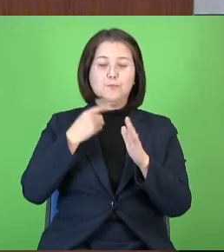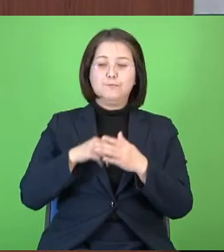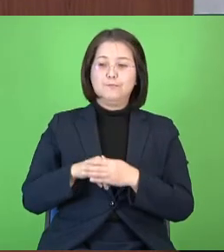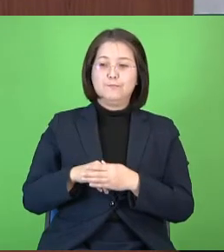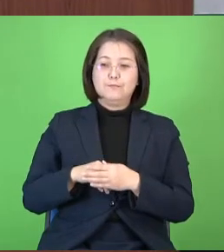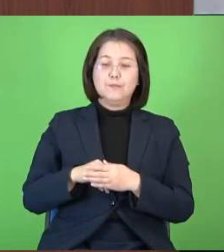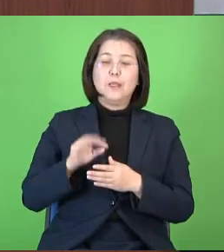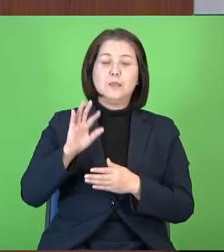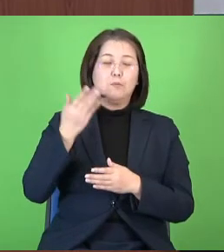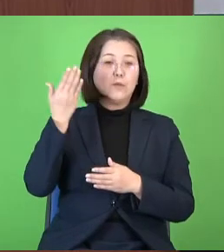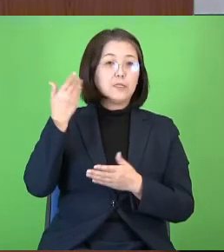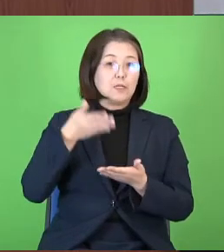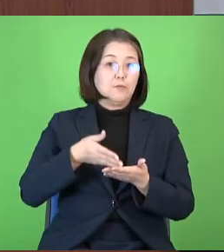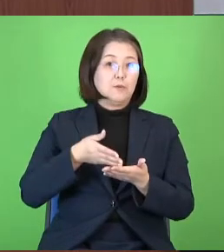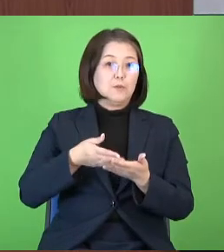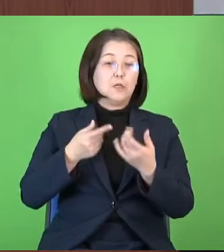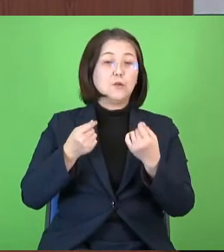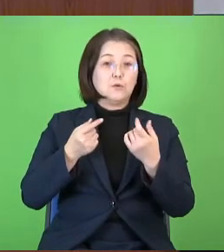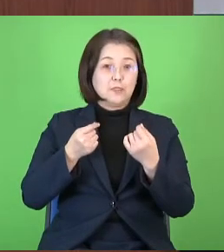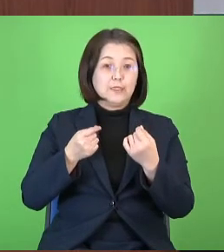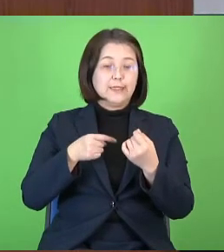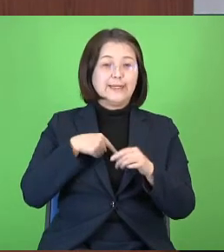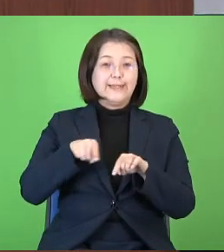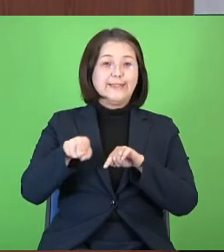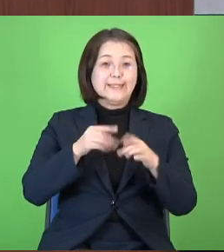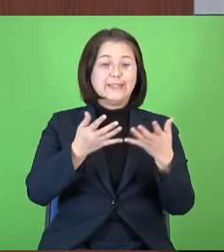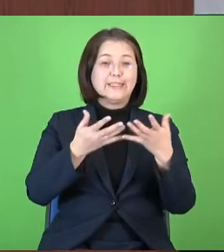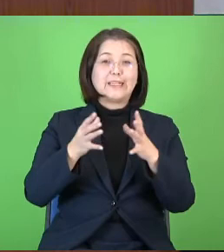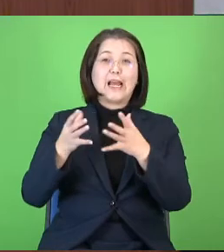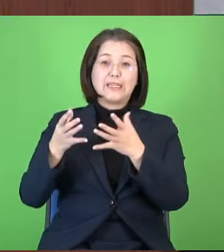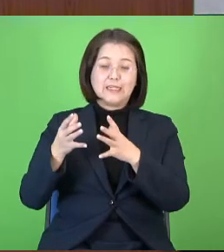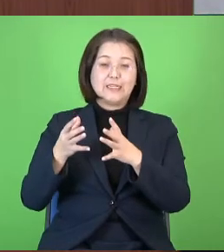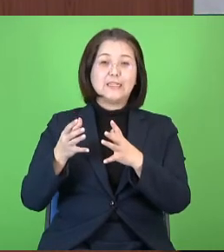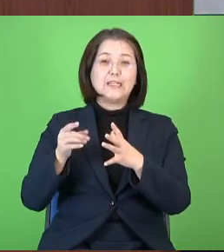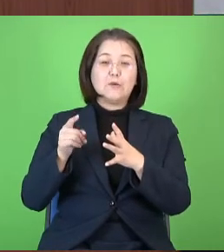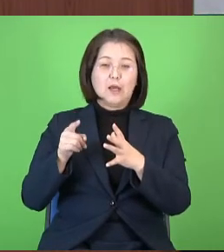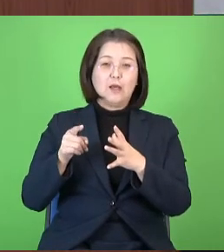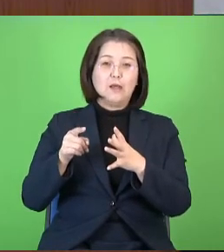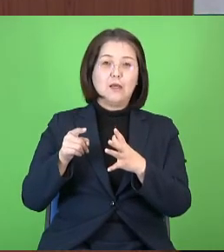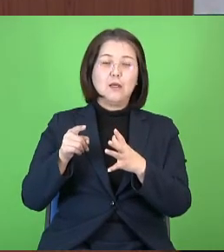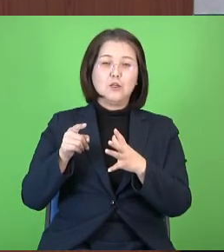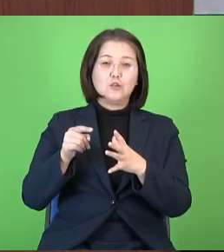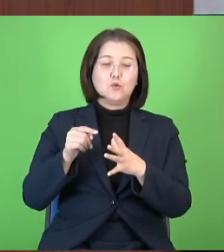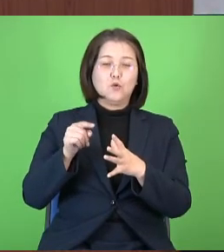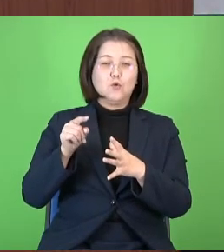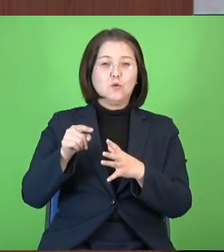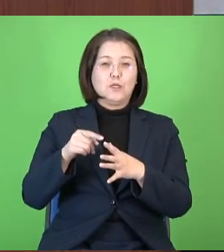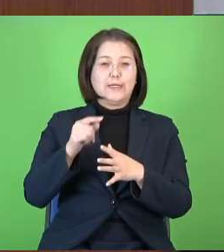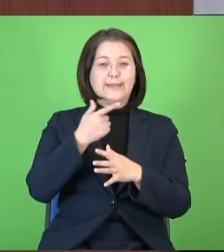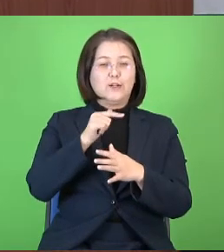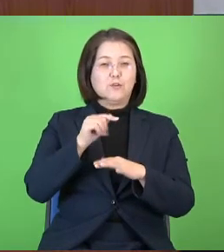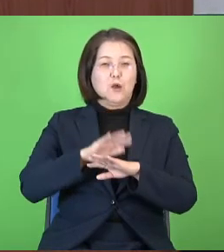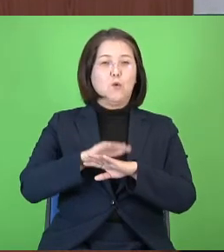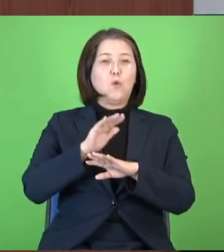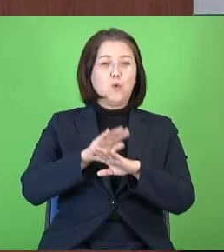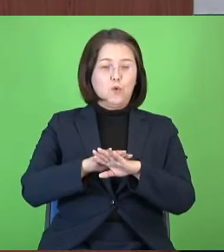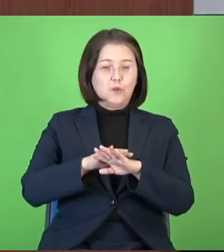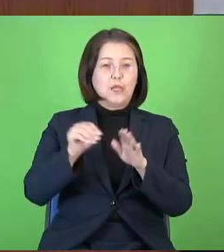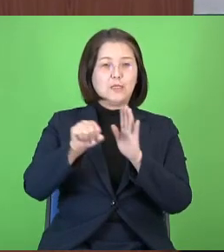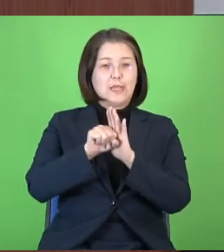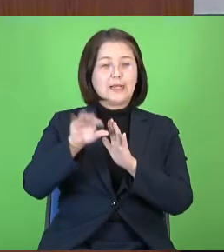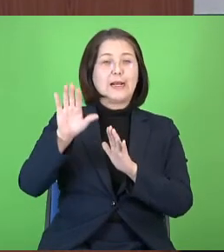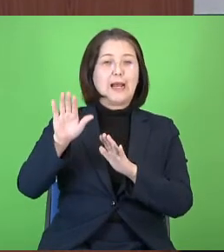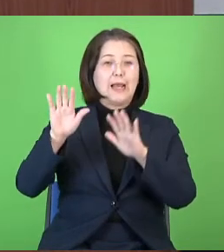は非公表という約束でお預かりしているデータですのでへまあここ後も公表することはないと思い